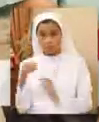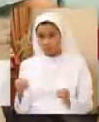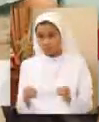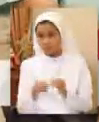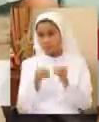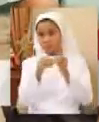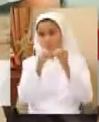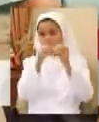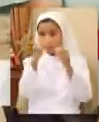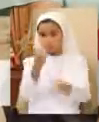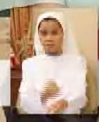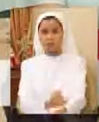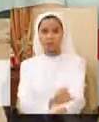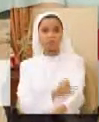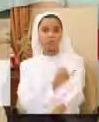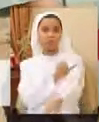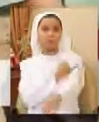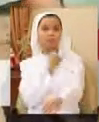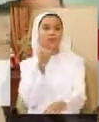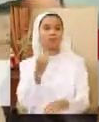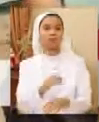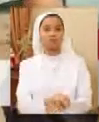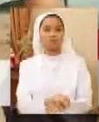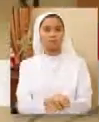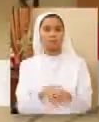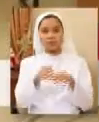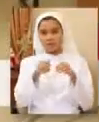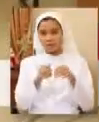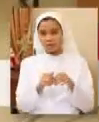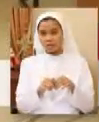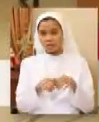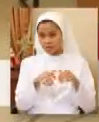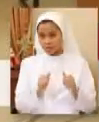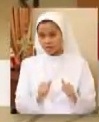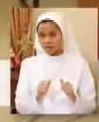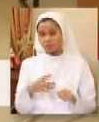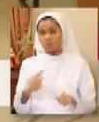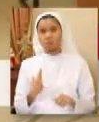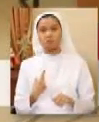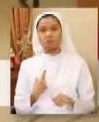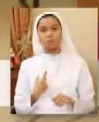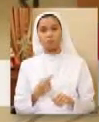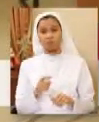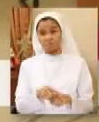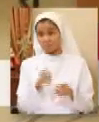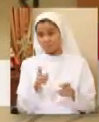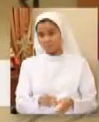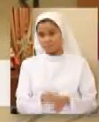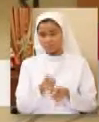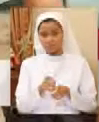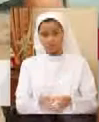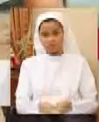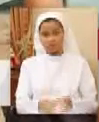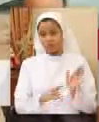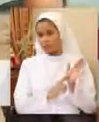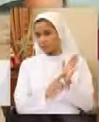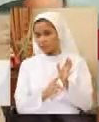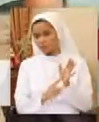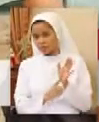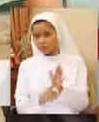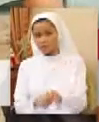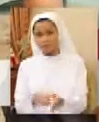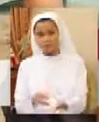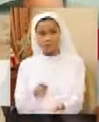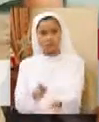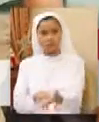na para ma-refer niyo sa mga doktor, i-refer dito sa mga doctors for the emergency. Kumagawa rin kayo ng ganun, no?